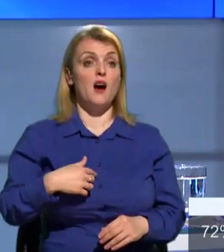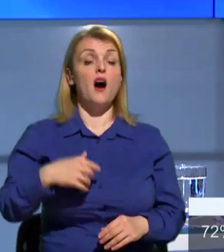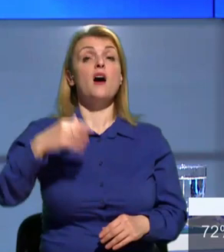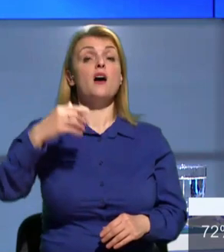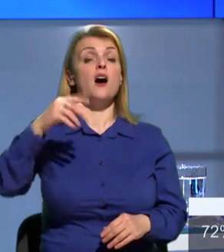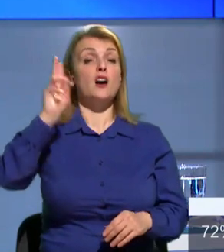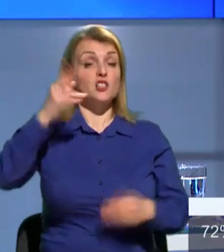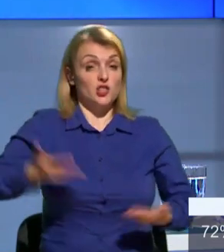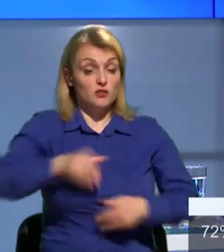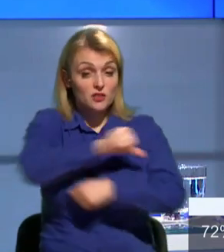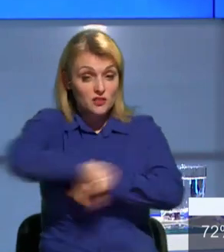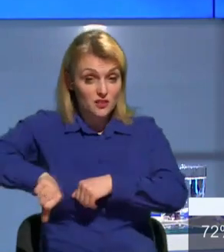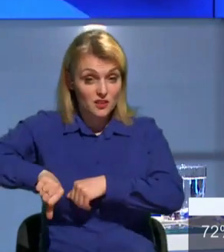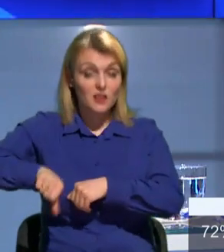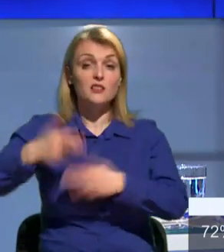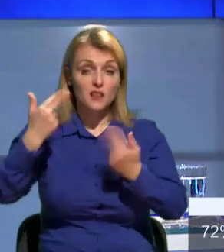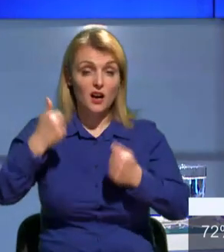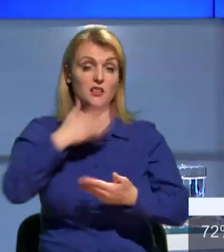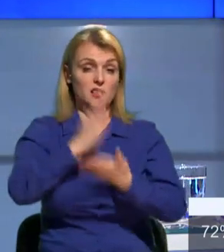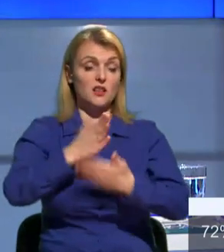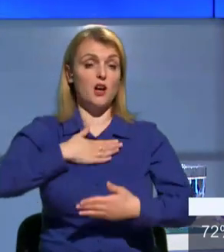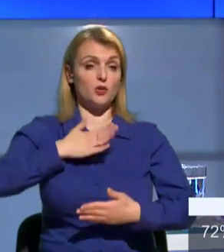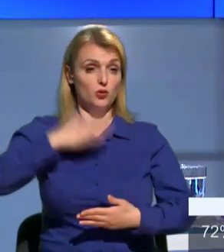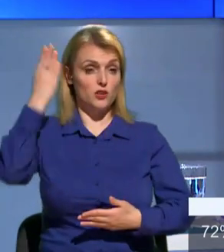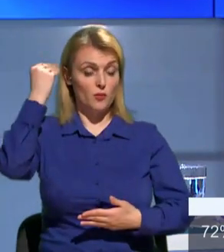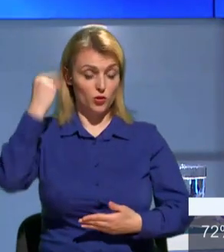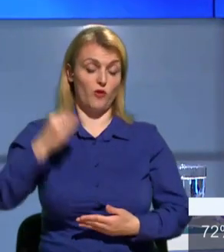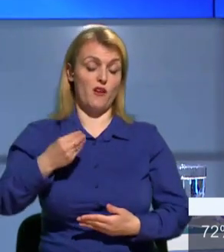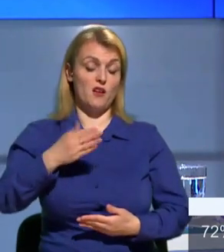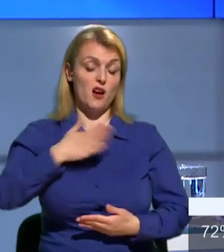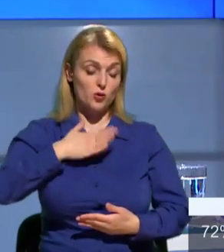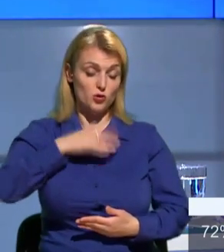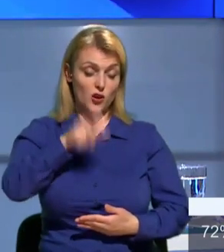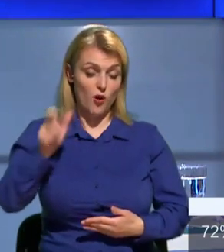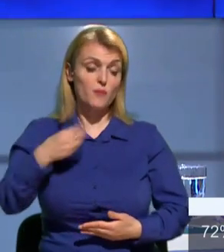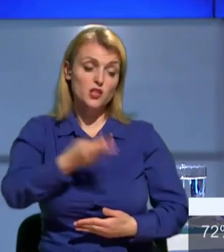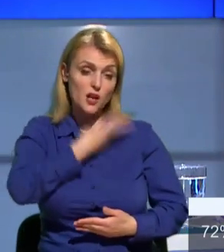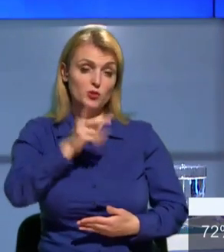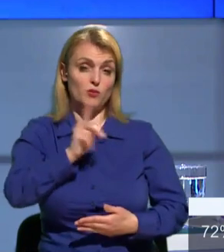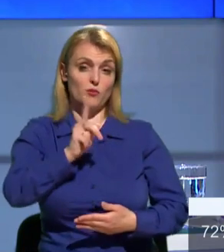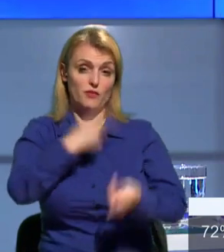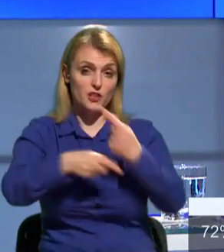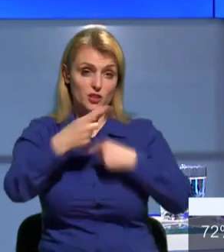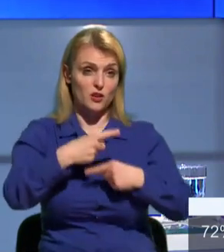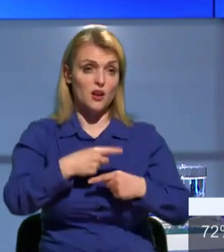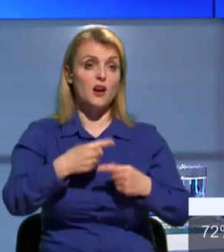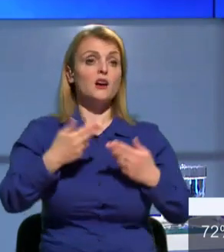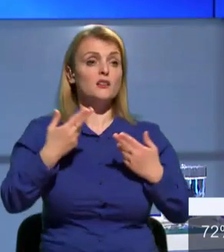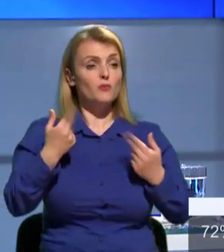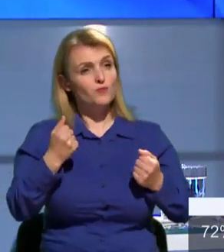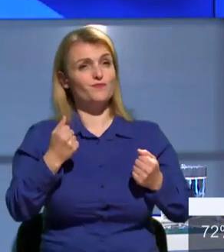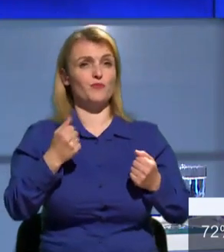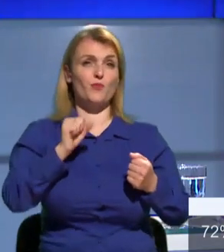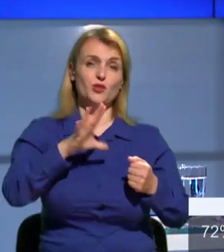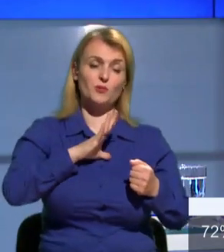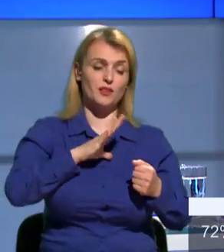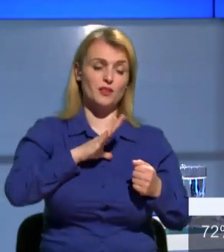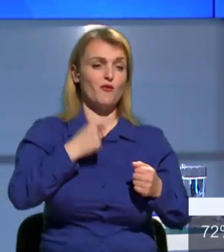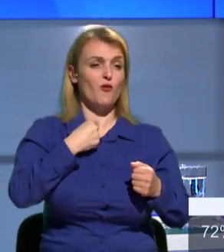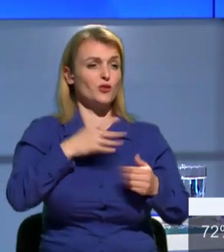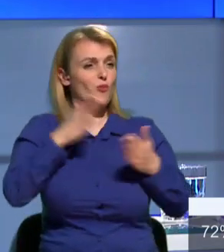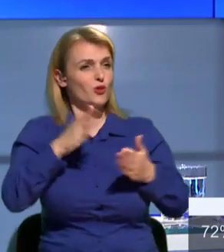noștri. Noi dorim să vină mai repede acasă. Înțelegem că poate votul este mai mult și geopolitic. Eu nu cred că